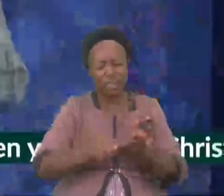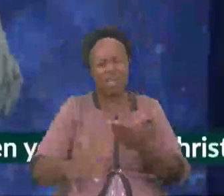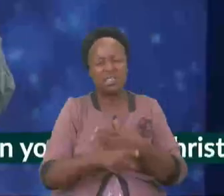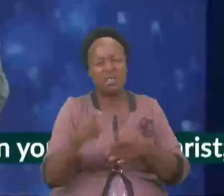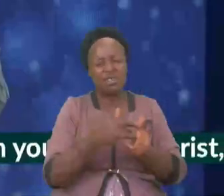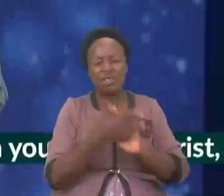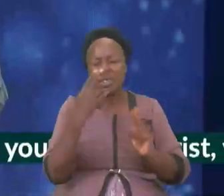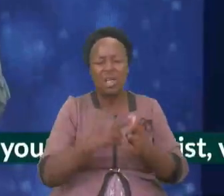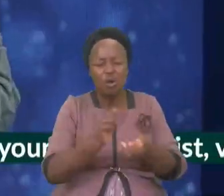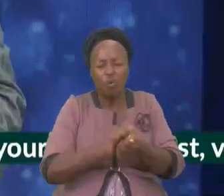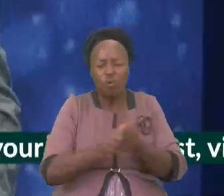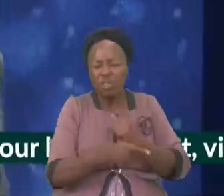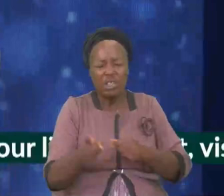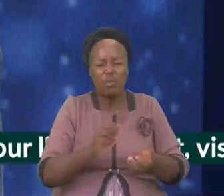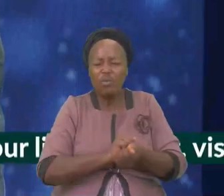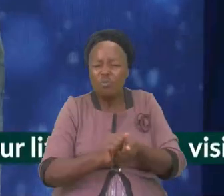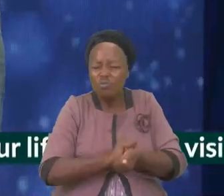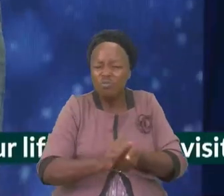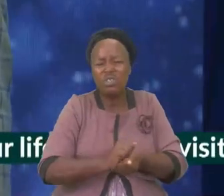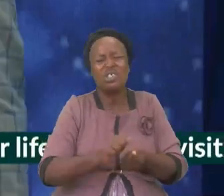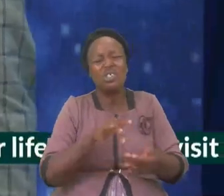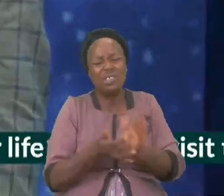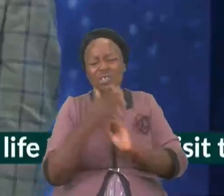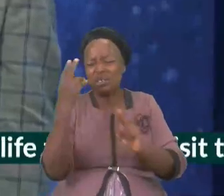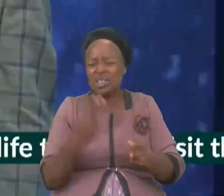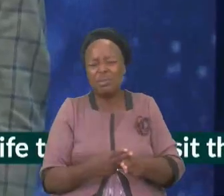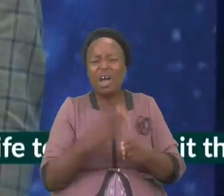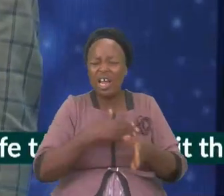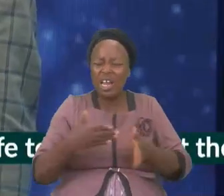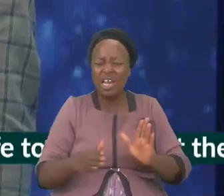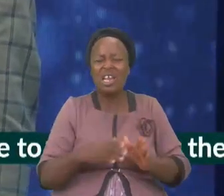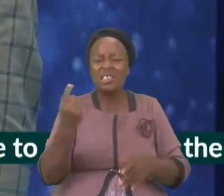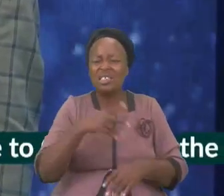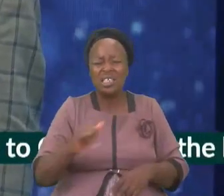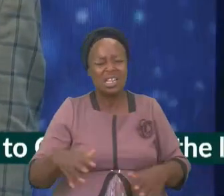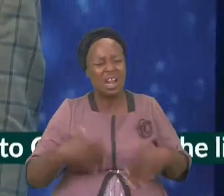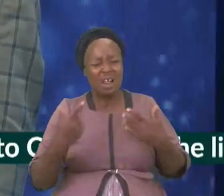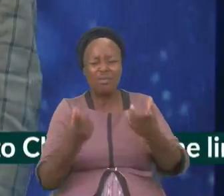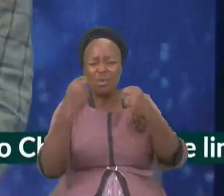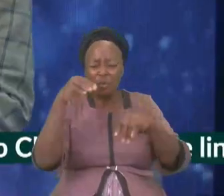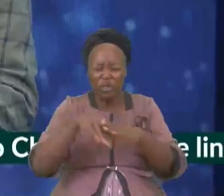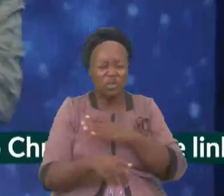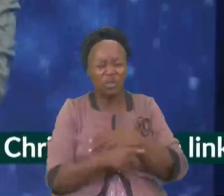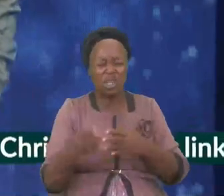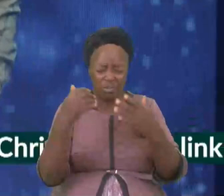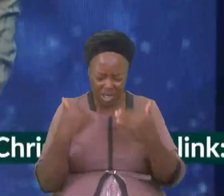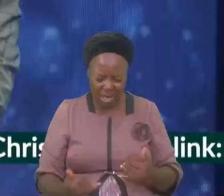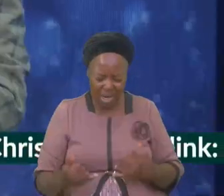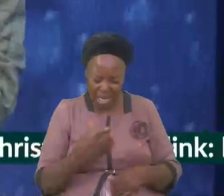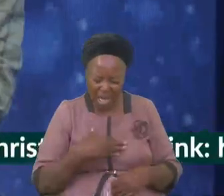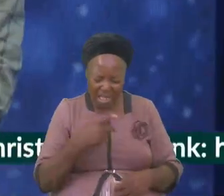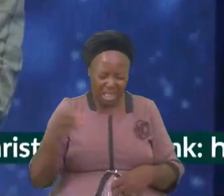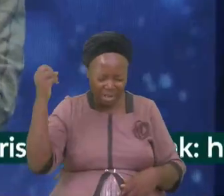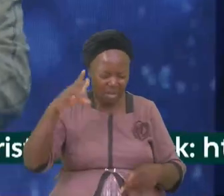purifie. Lave les plus blancs que la neige et que la vie éternelle leur parvienne maintenant. Et